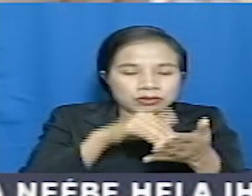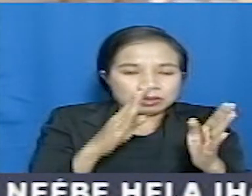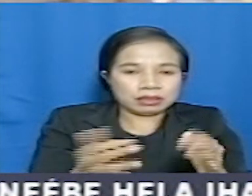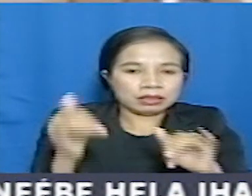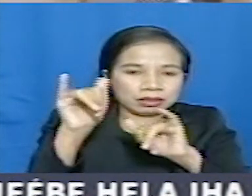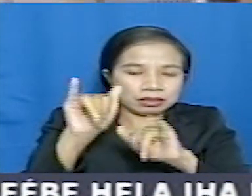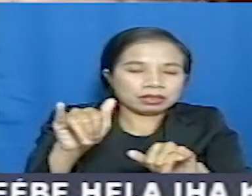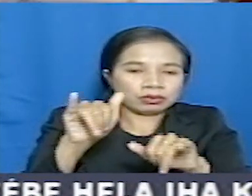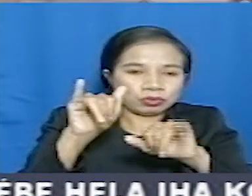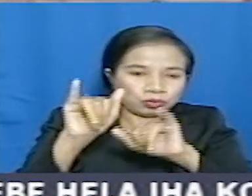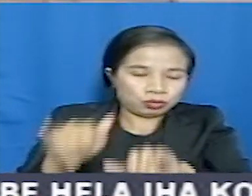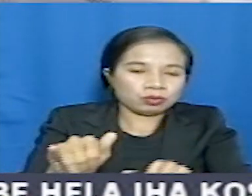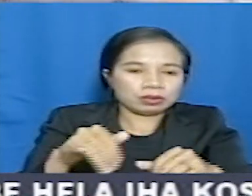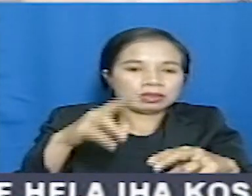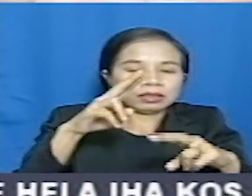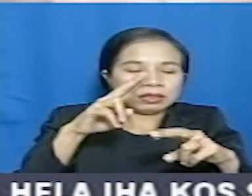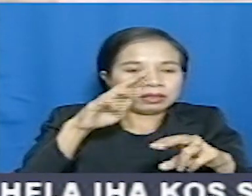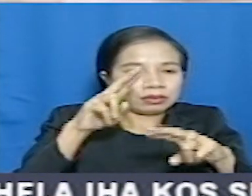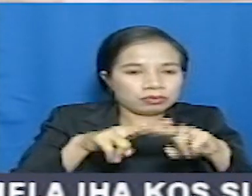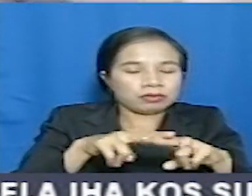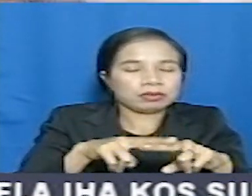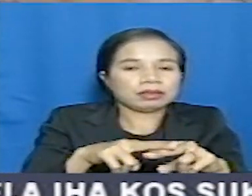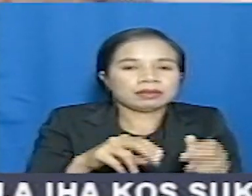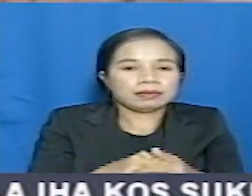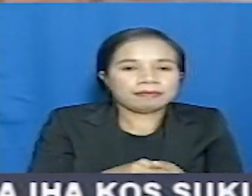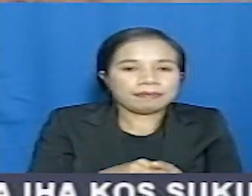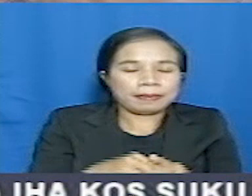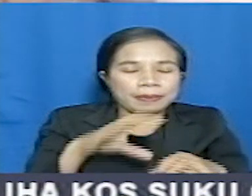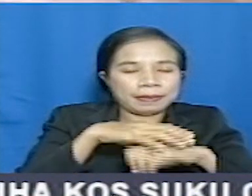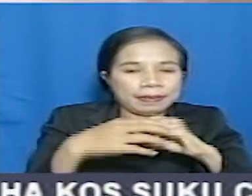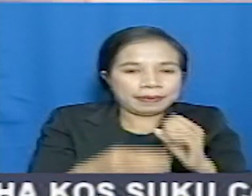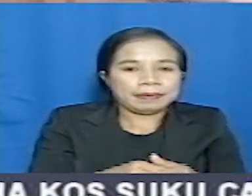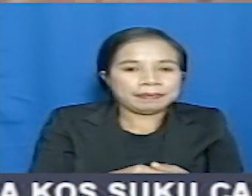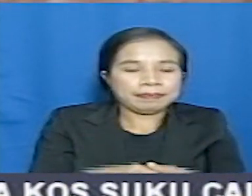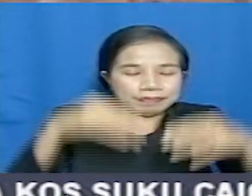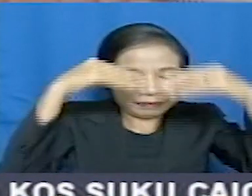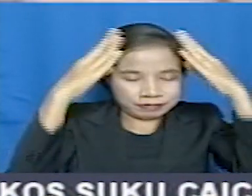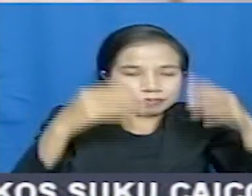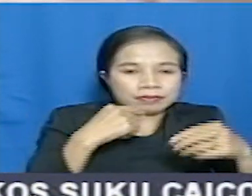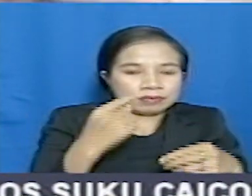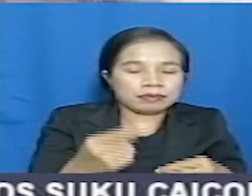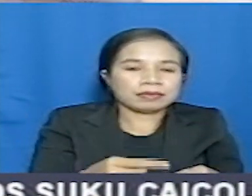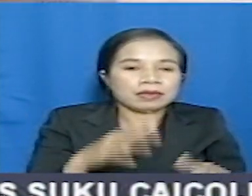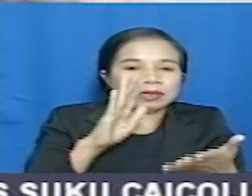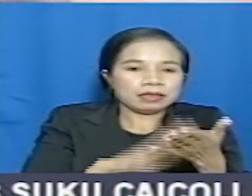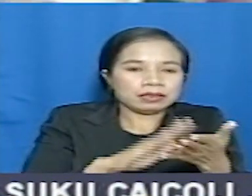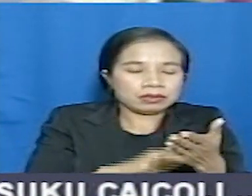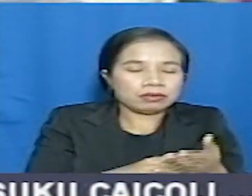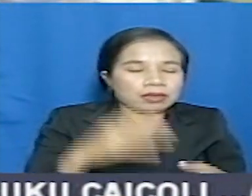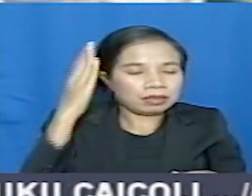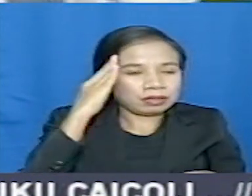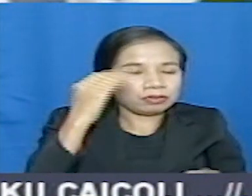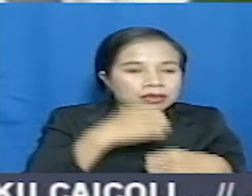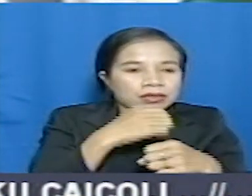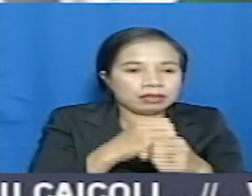halau prosesu aprendizazen. Profesora Carmelita Salsina Barteteli iha teten. Eskola paralelu ne inisiatif